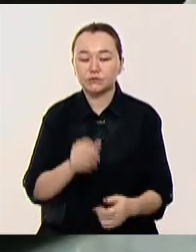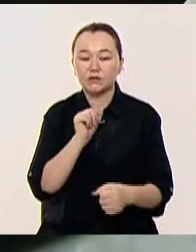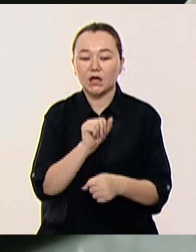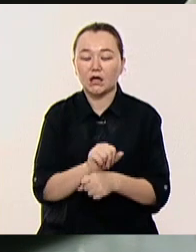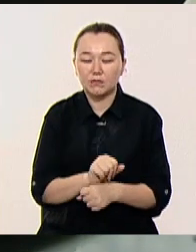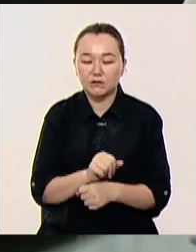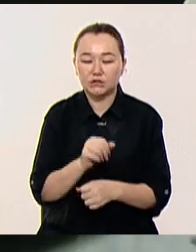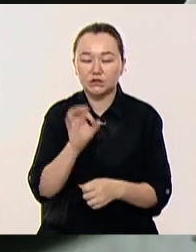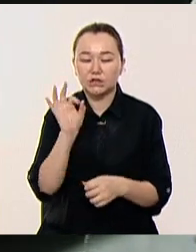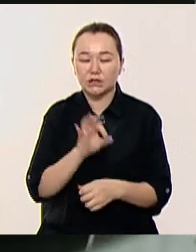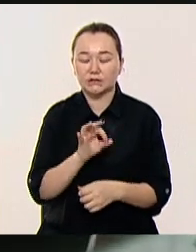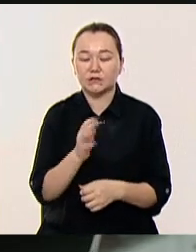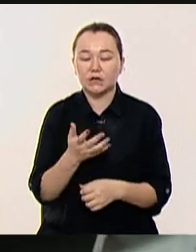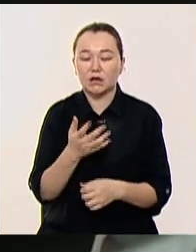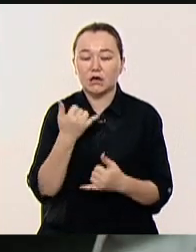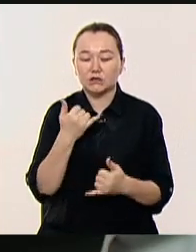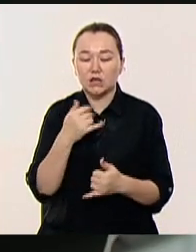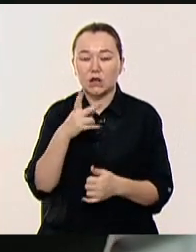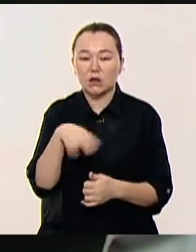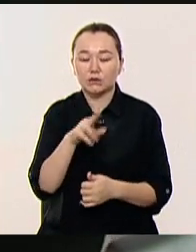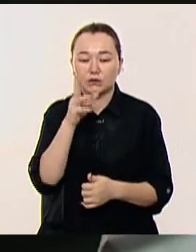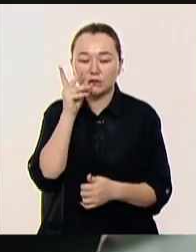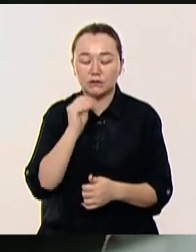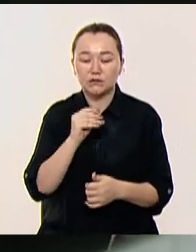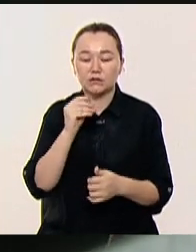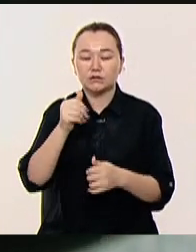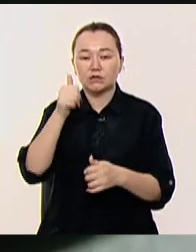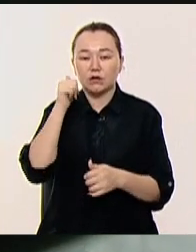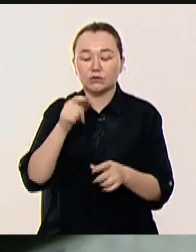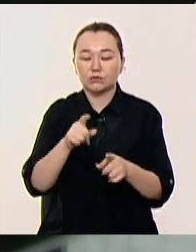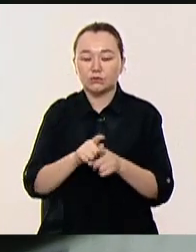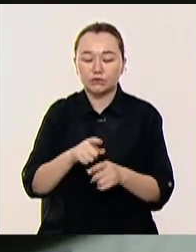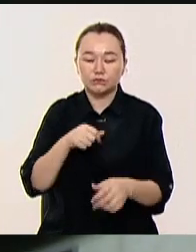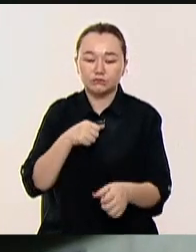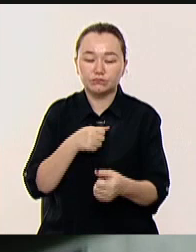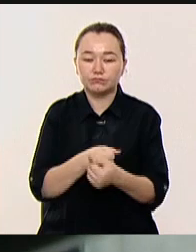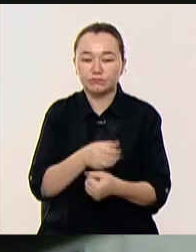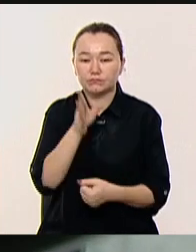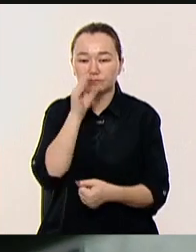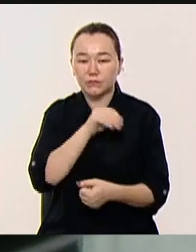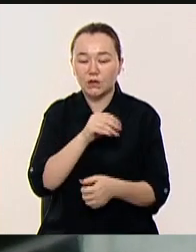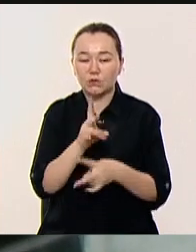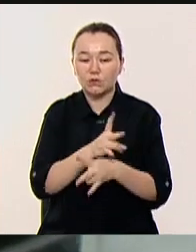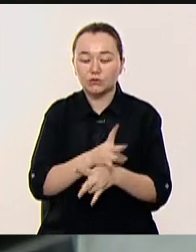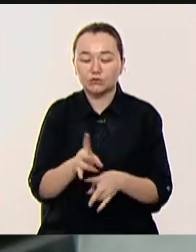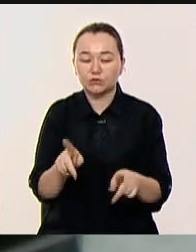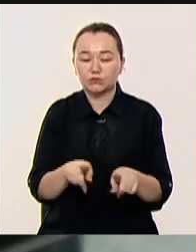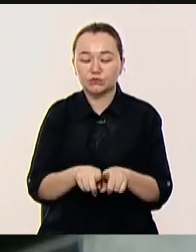Тормозишь резко. А сейчас гололед, сзади могут тоже подтолкнуть. Ночью тоже